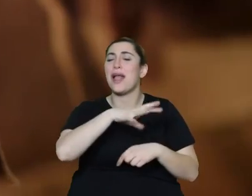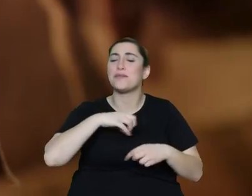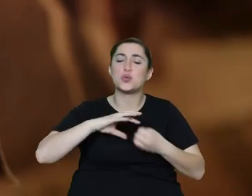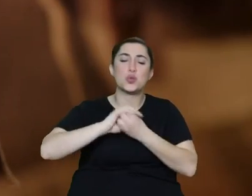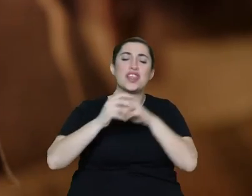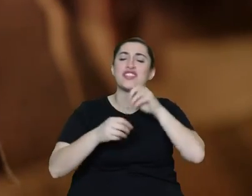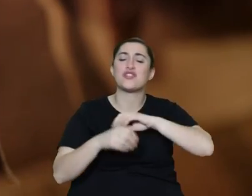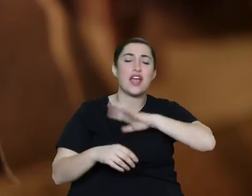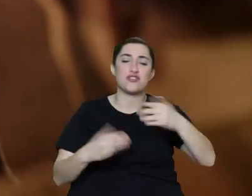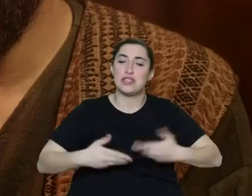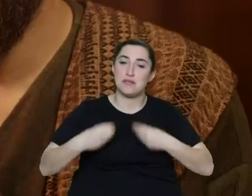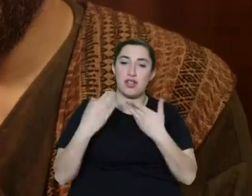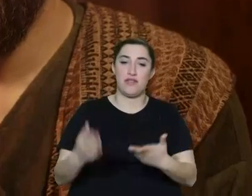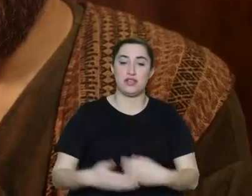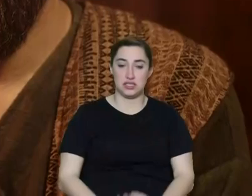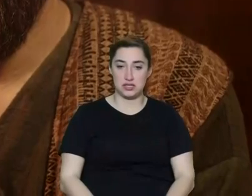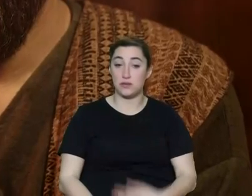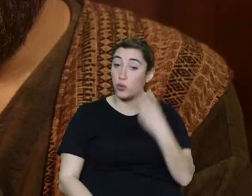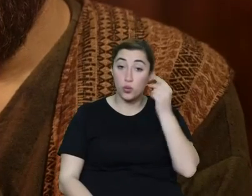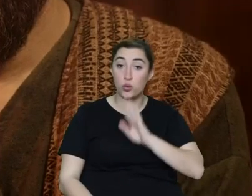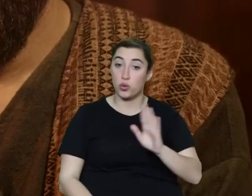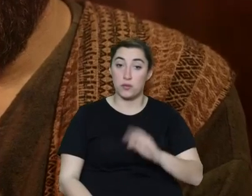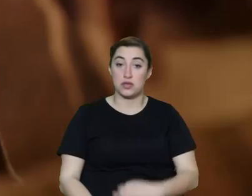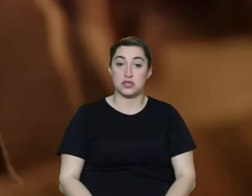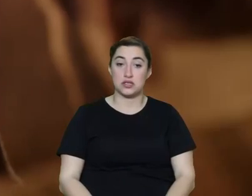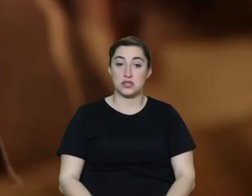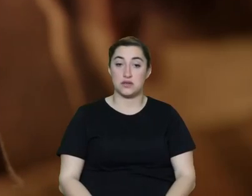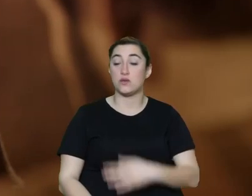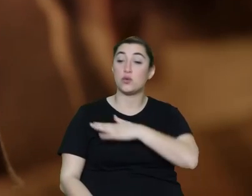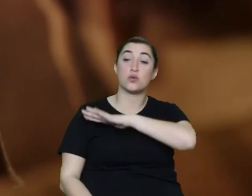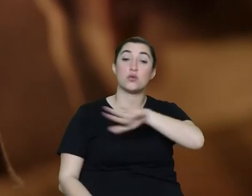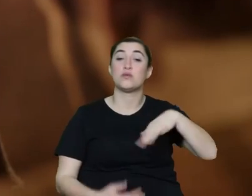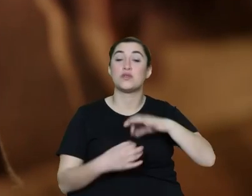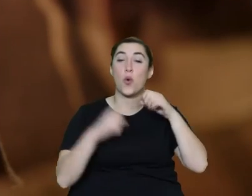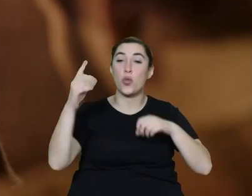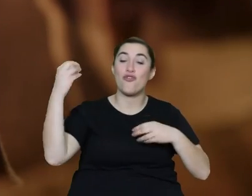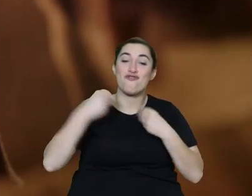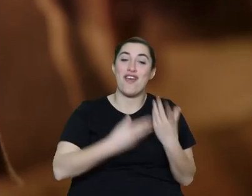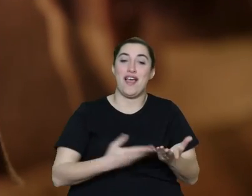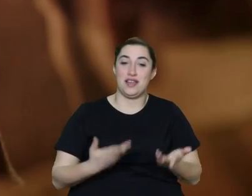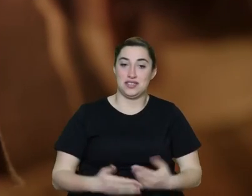cümle varlığa edesin. Unutmayasın, cümle varlık onun nurudur.